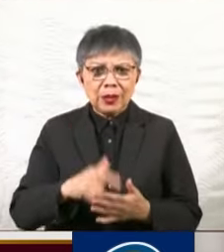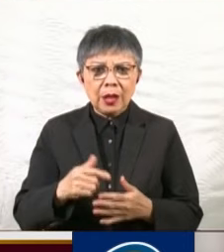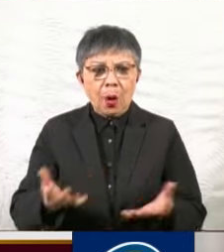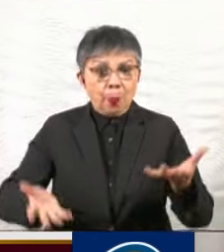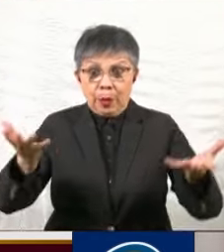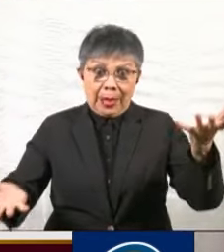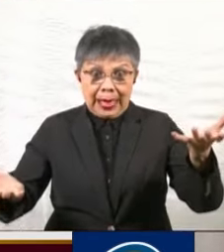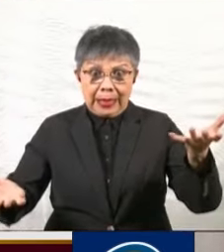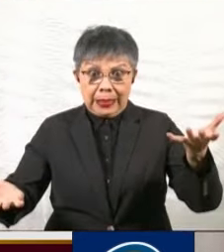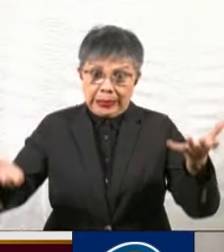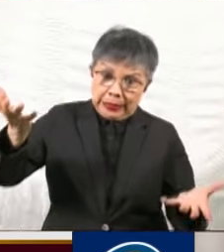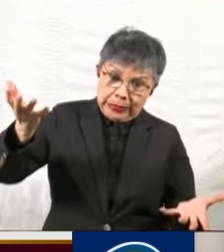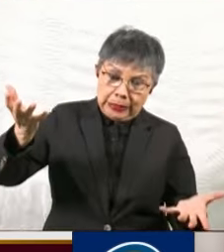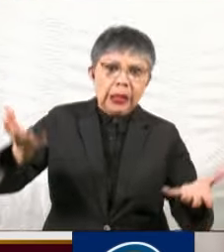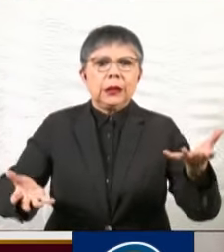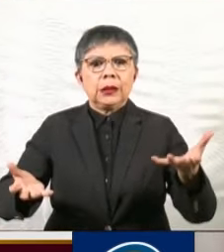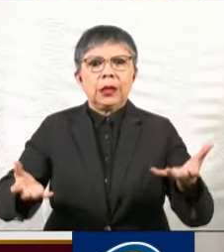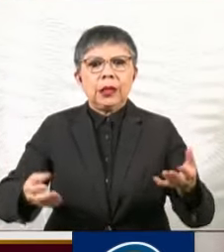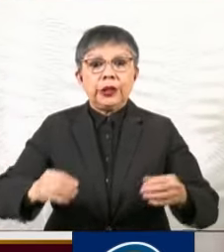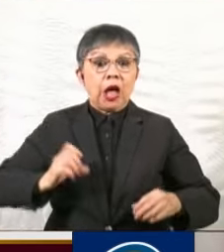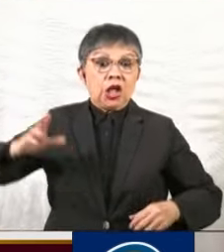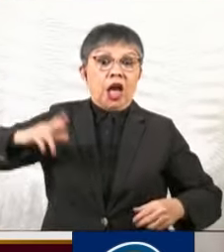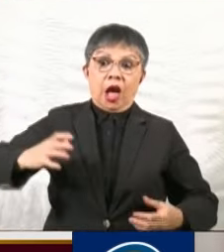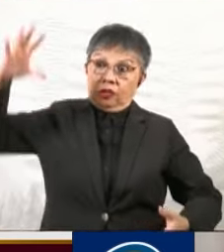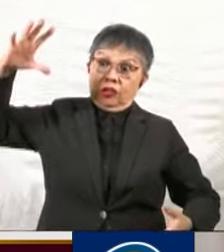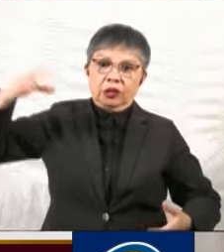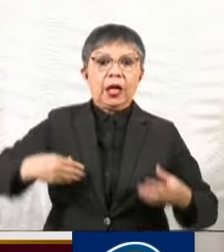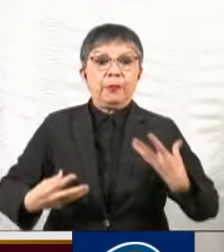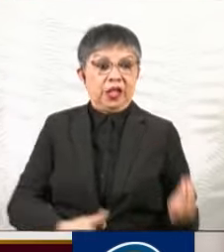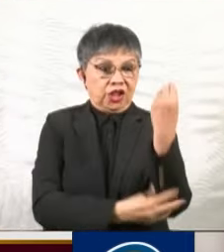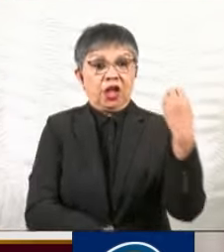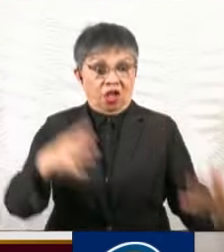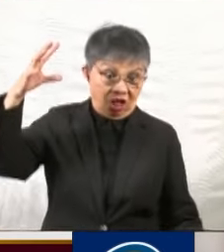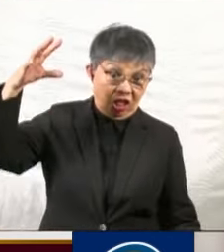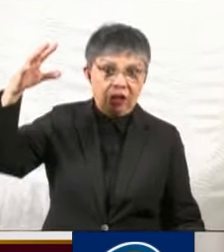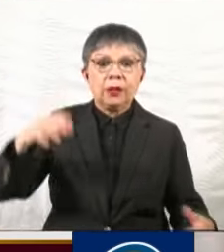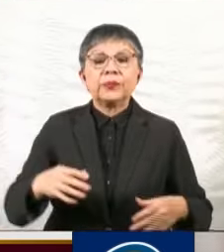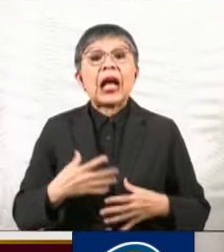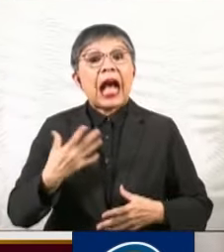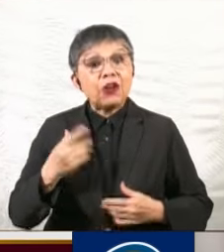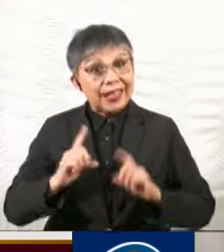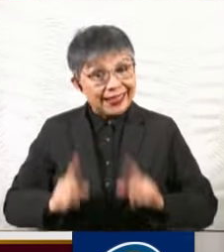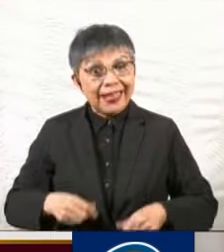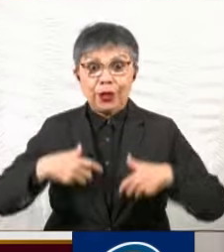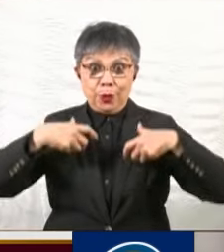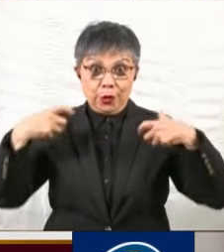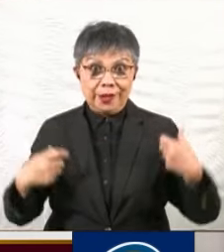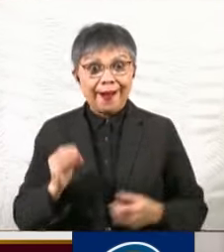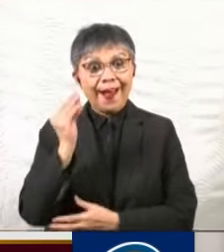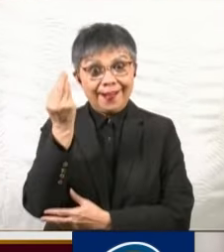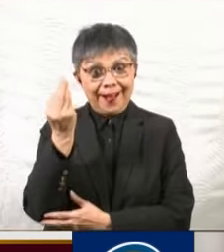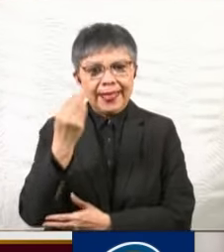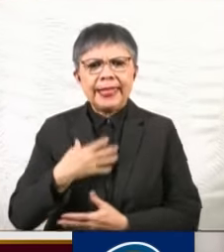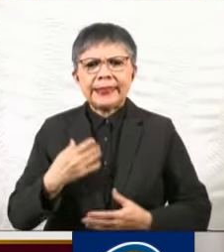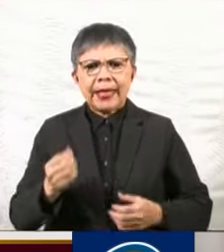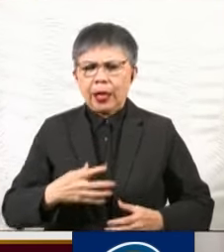perbedaan ataupun disparitas kaya dan miskin untuk itu kalau saya diberikan kesempatan menjadi di Gubernur Jakarta